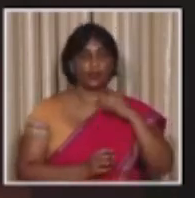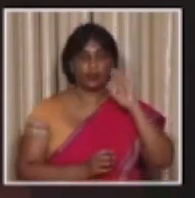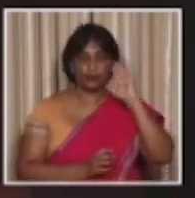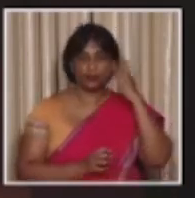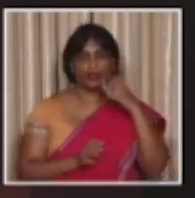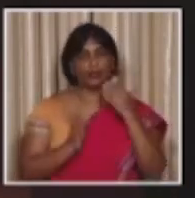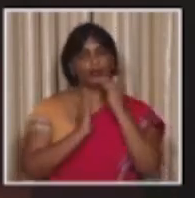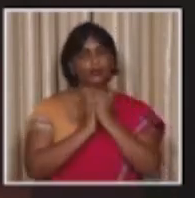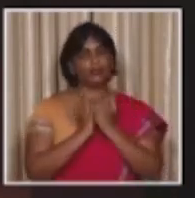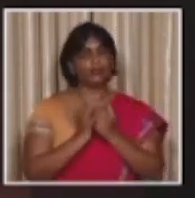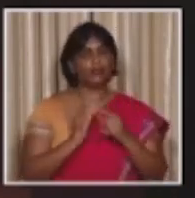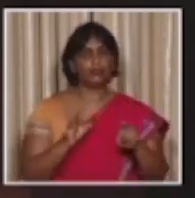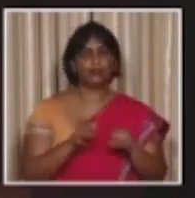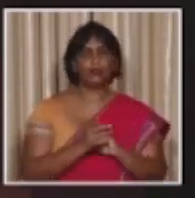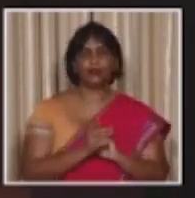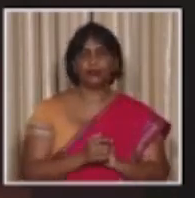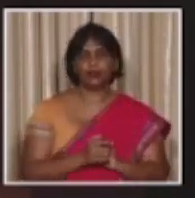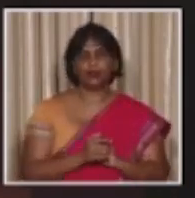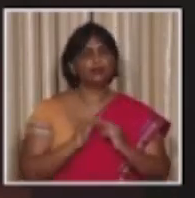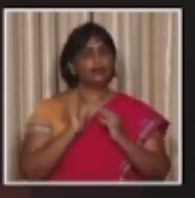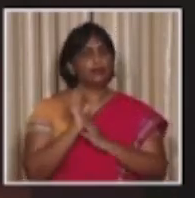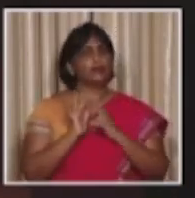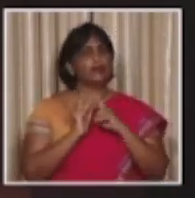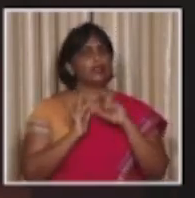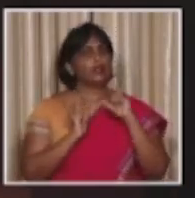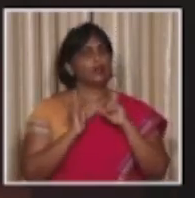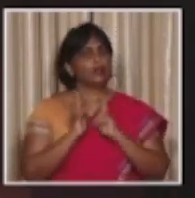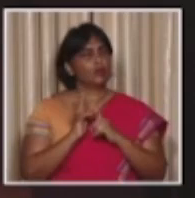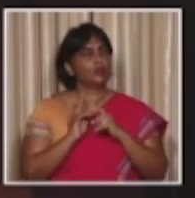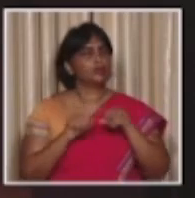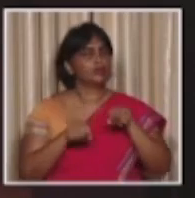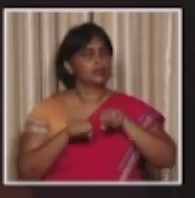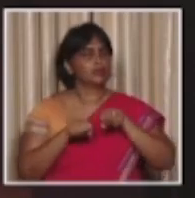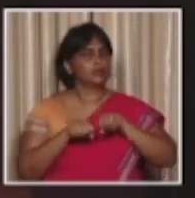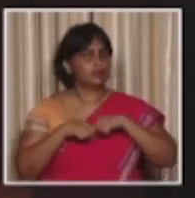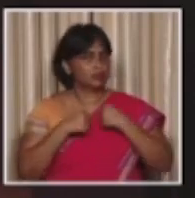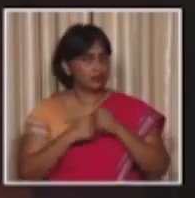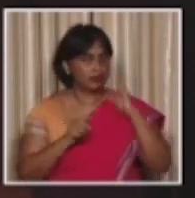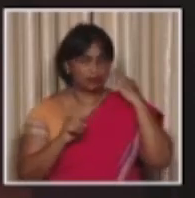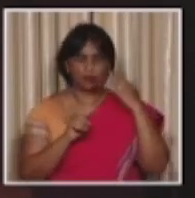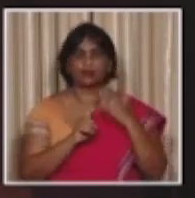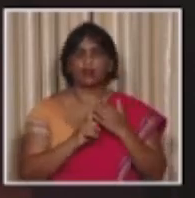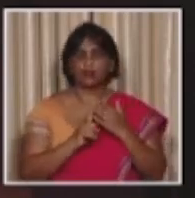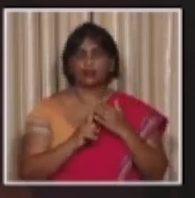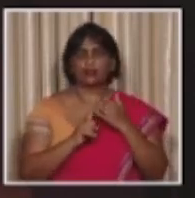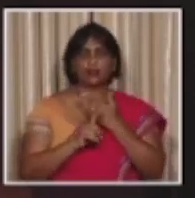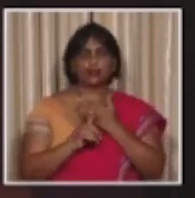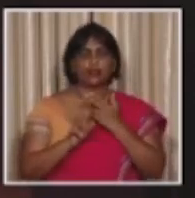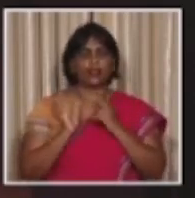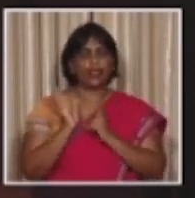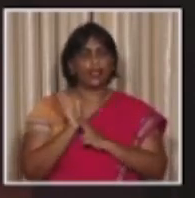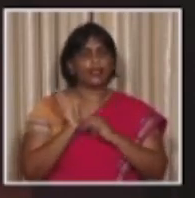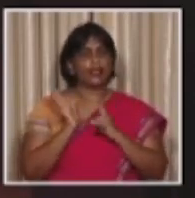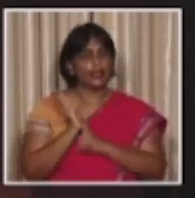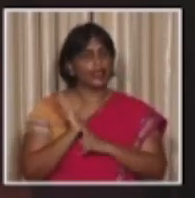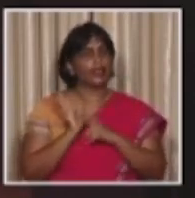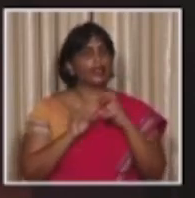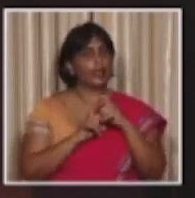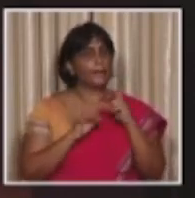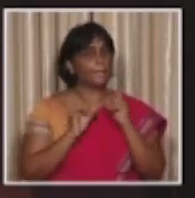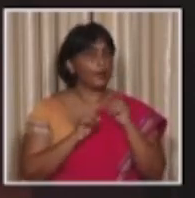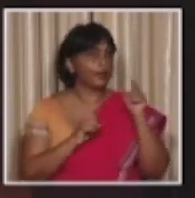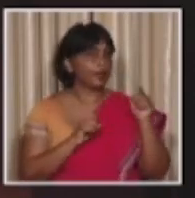විශේෂයෙන්ම මිල්කෝ සමාගම පිළිබඳවත් ඒ වගේම පසු සම්පත් සංවර්ධන මණ්ඩලයට